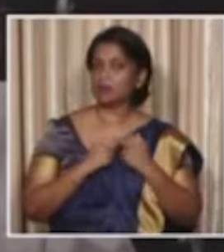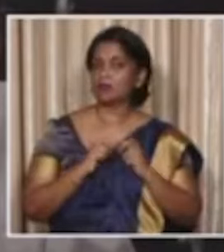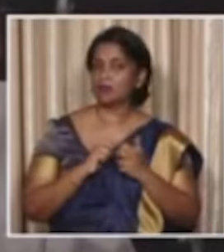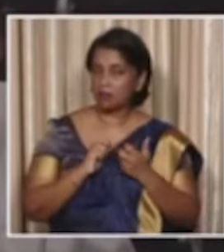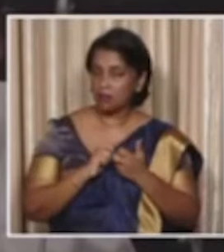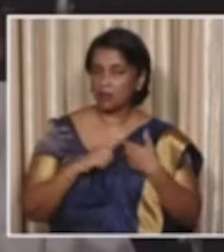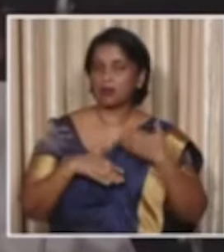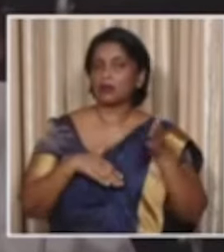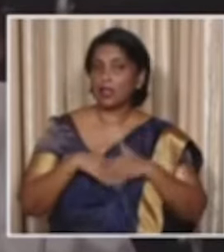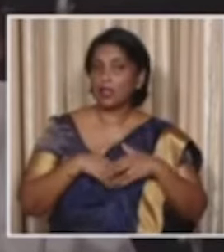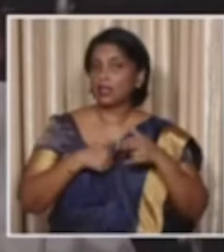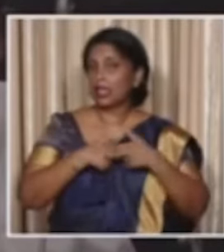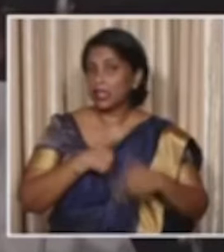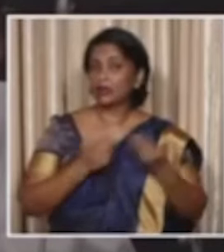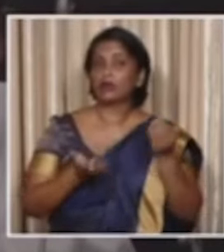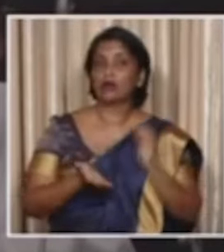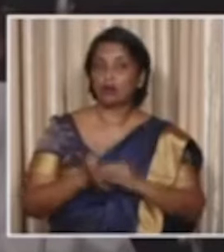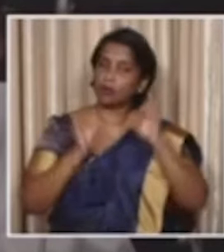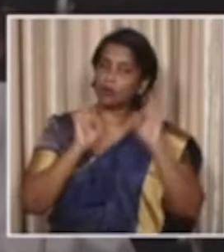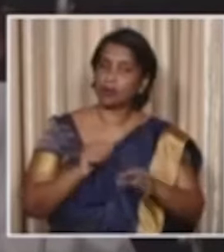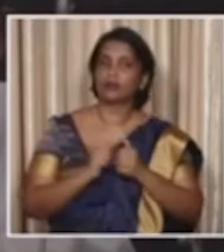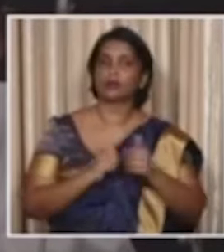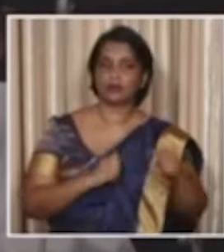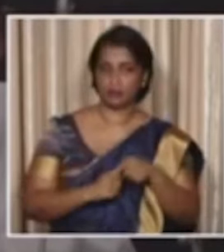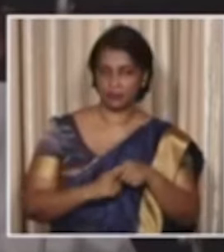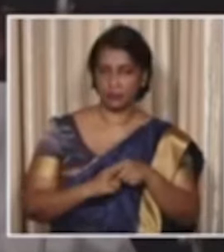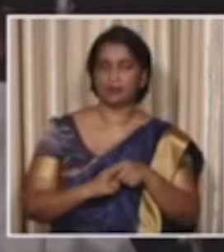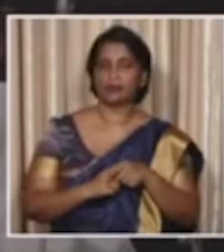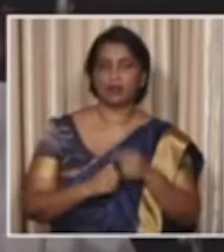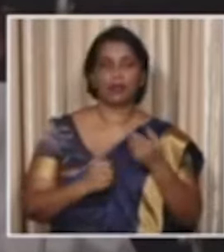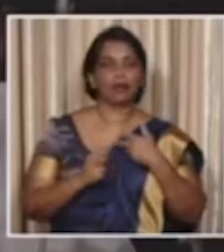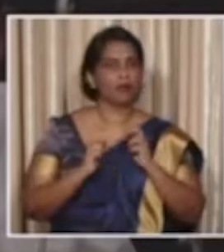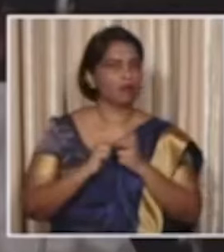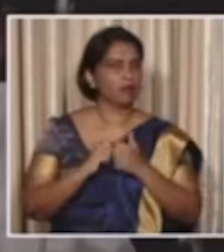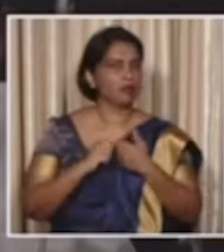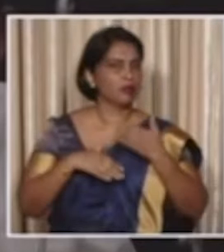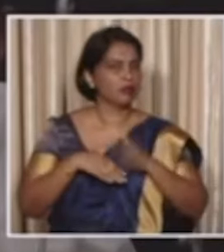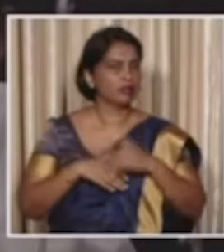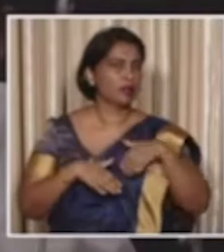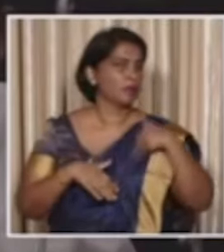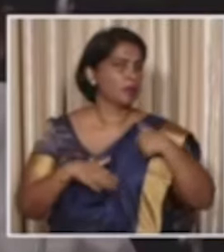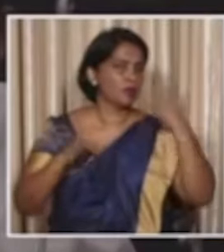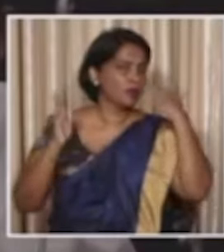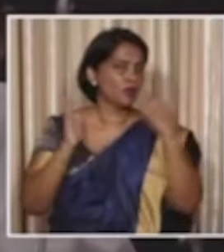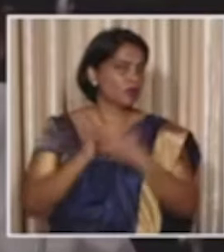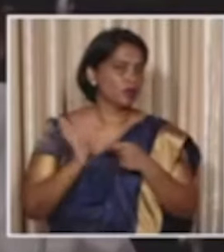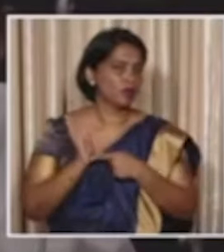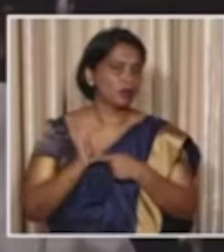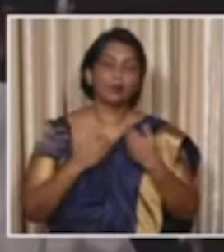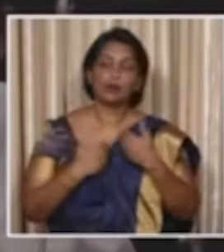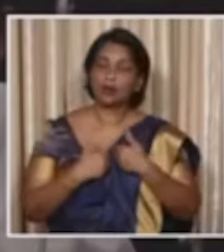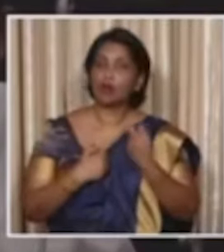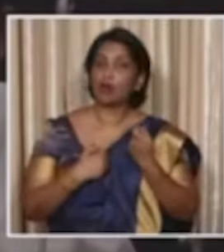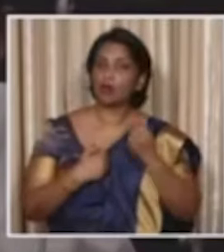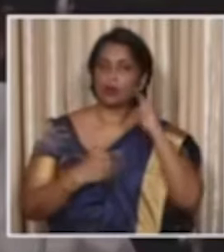අර්බුදයකට ගියපු හේතුව නැවත ඇති නොවෙන්න කටයුතු කිරීම. අපි අර්බුදයකට ගියපු මූලික කාරණාව තමයි අපේ